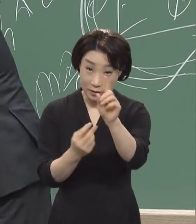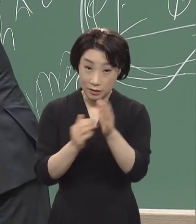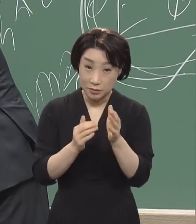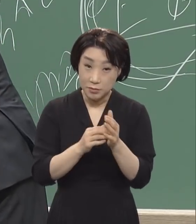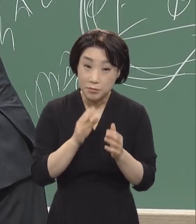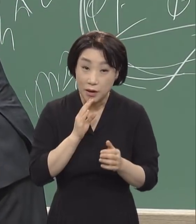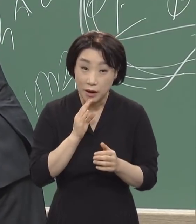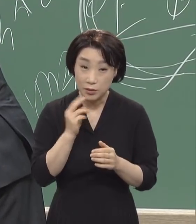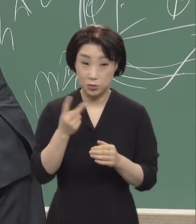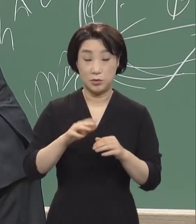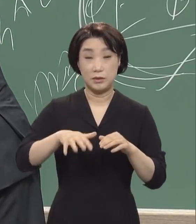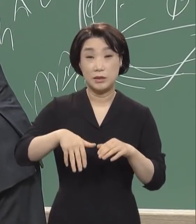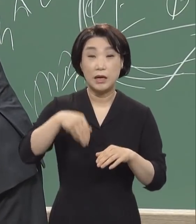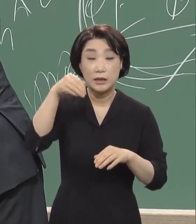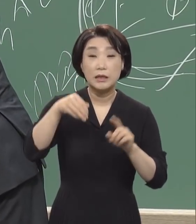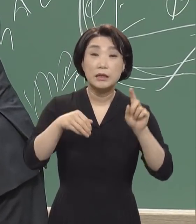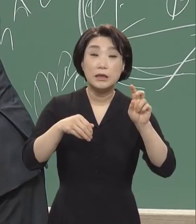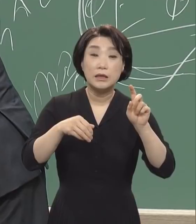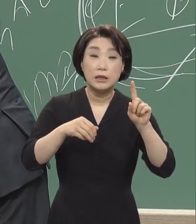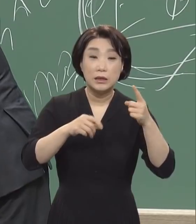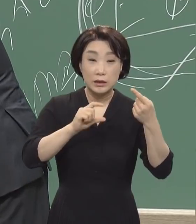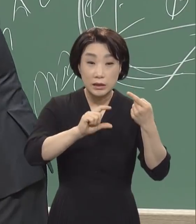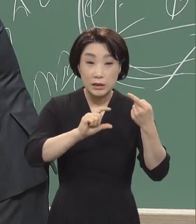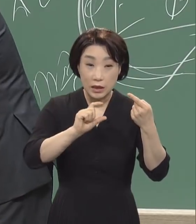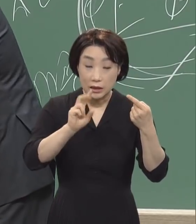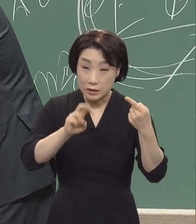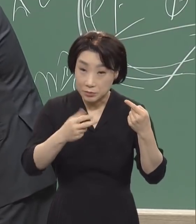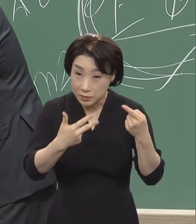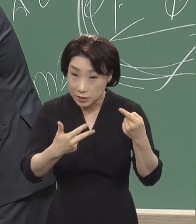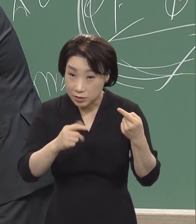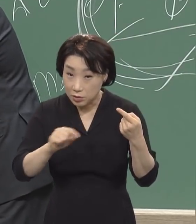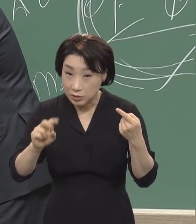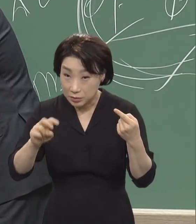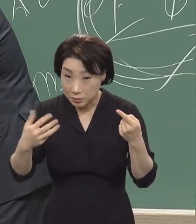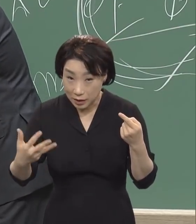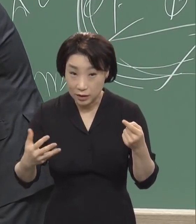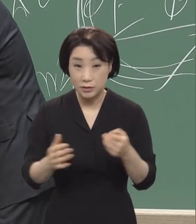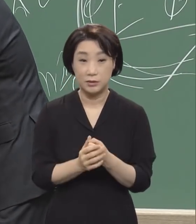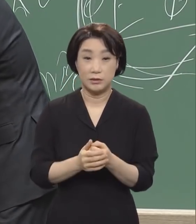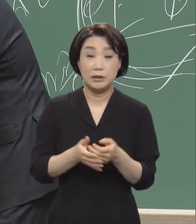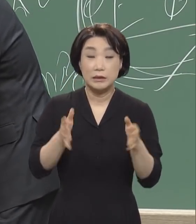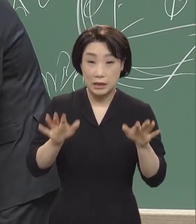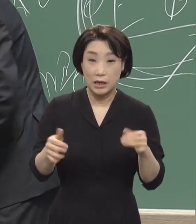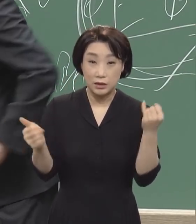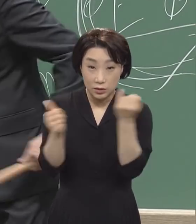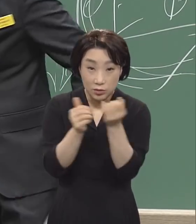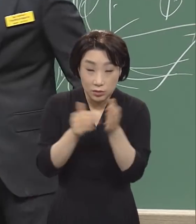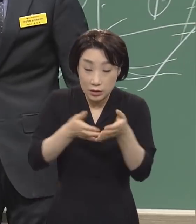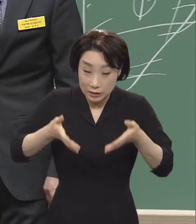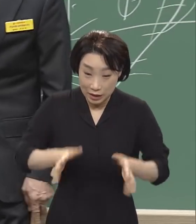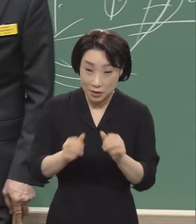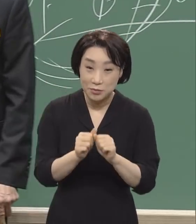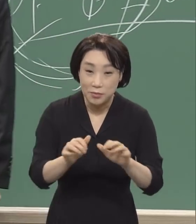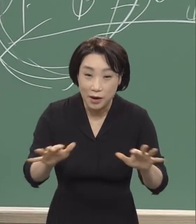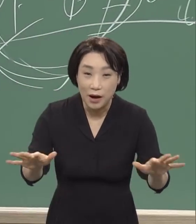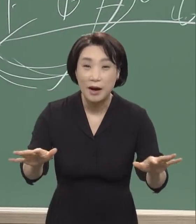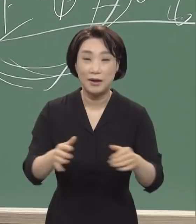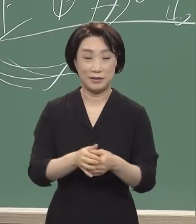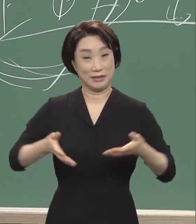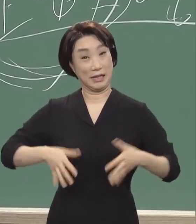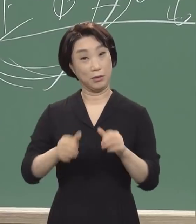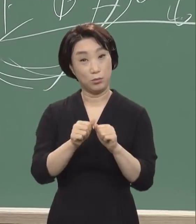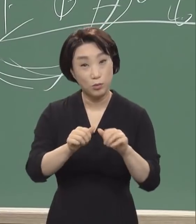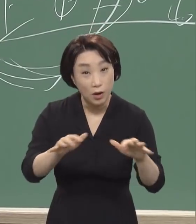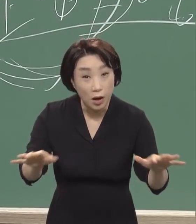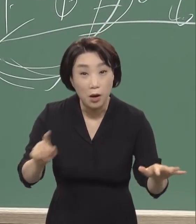장세기 27장 28절에 뭐라고 그러냐 둘이 앞에 쓰니 생육하고 번성하라. 생육하고